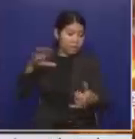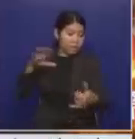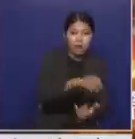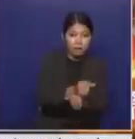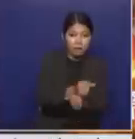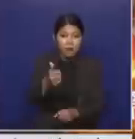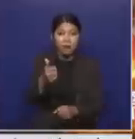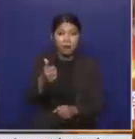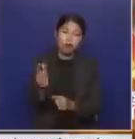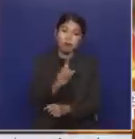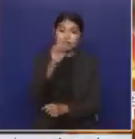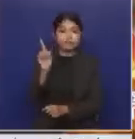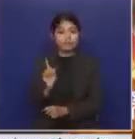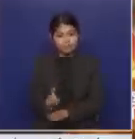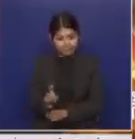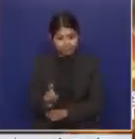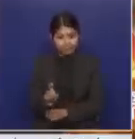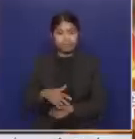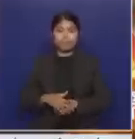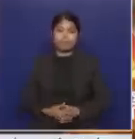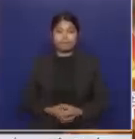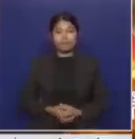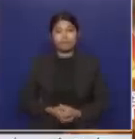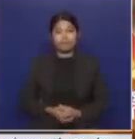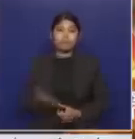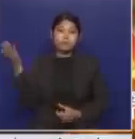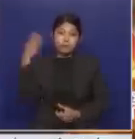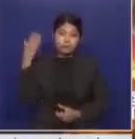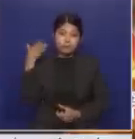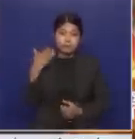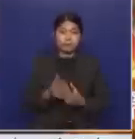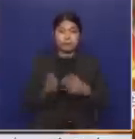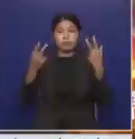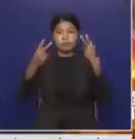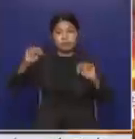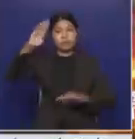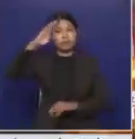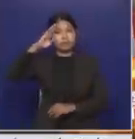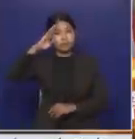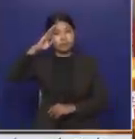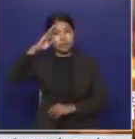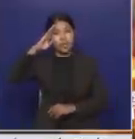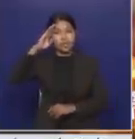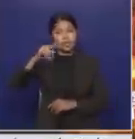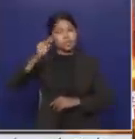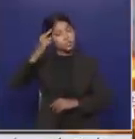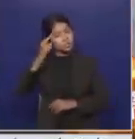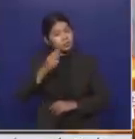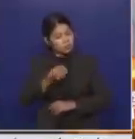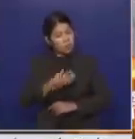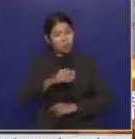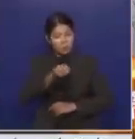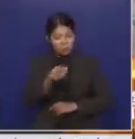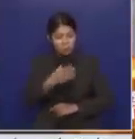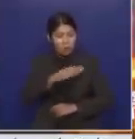กลุ่มหนึ่งที่เห็นต่างจากรัฐบาลได้ใช่หรือไม่ที่ผ่านมาพลเอกประยุทธ์จันทร์โอชาเอาแต่หลอนตัวเองบอกตัว